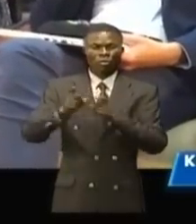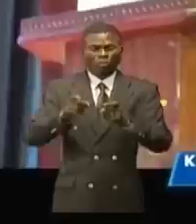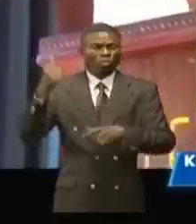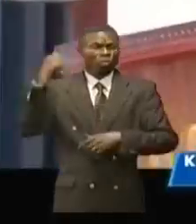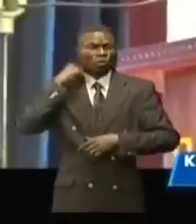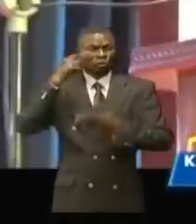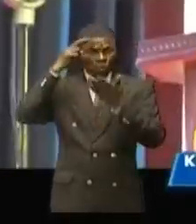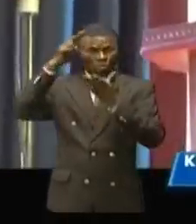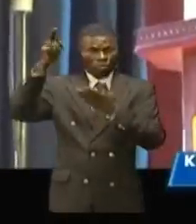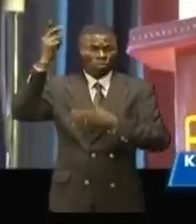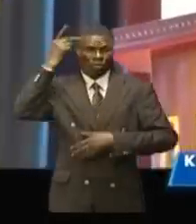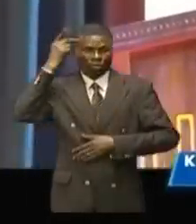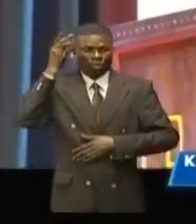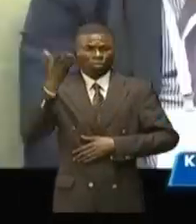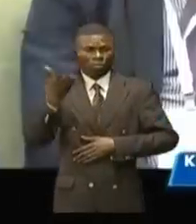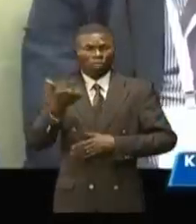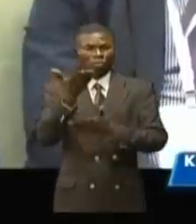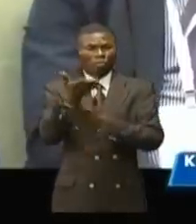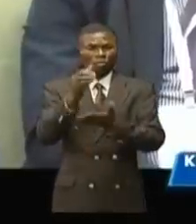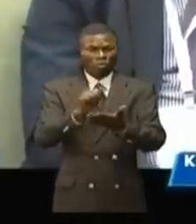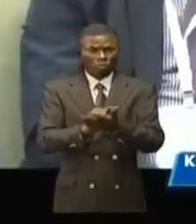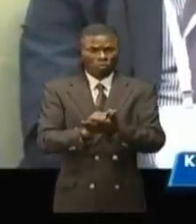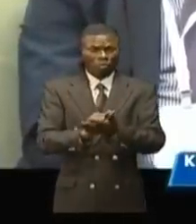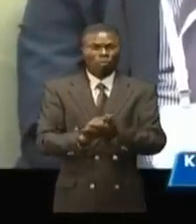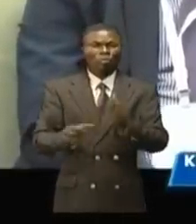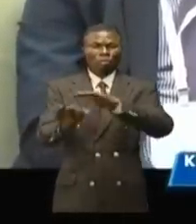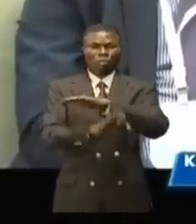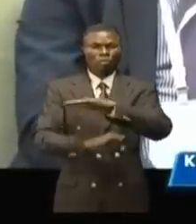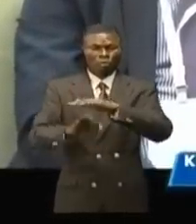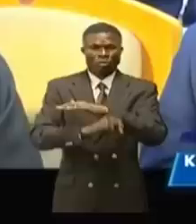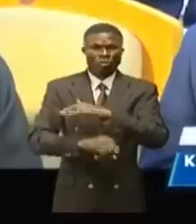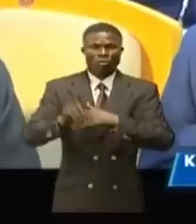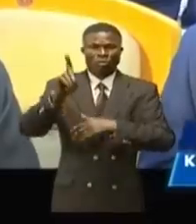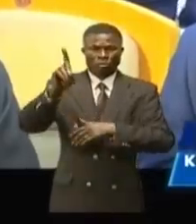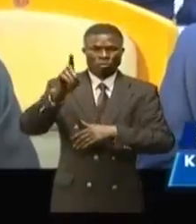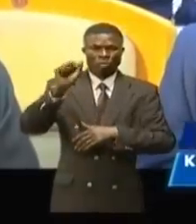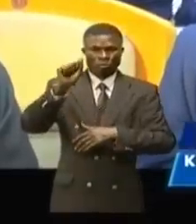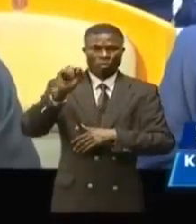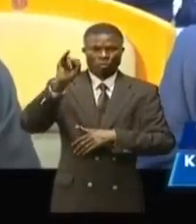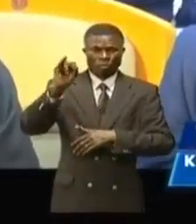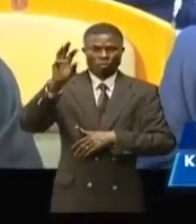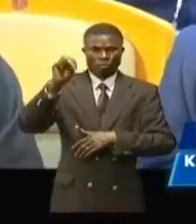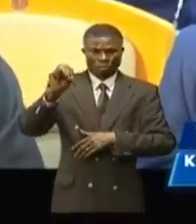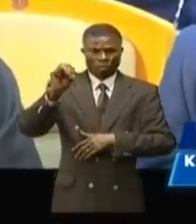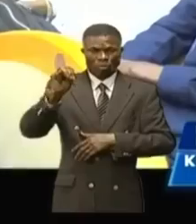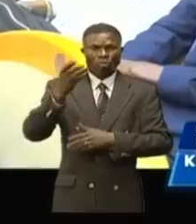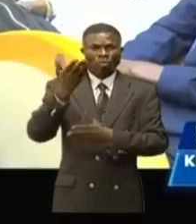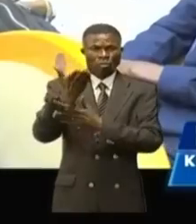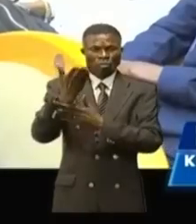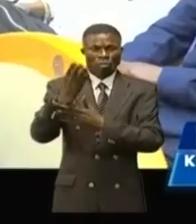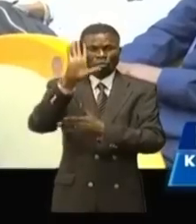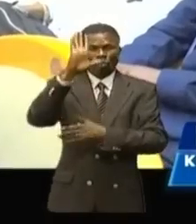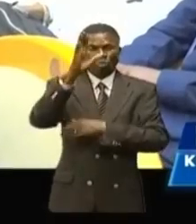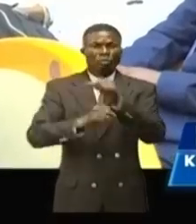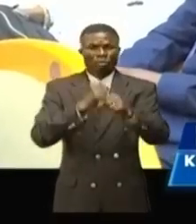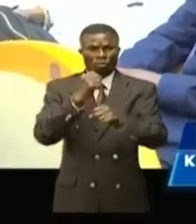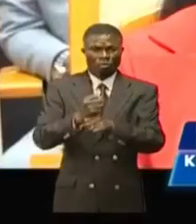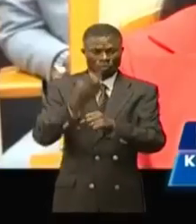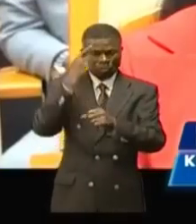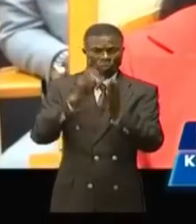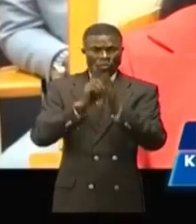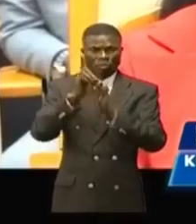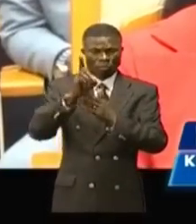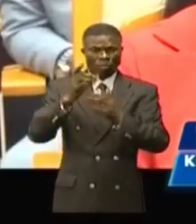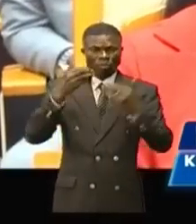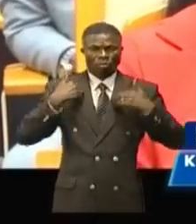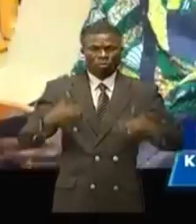de l'Université de Kinshasa et de la fondation Baïmi Berlant qui milite depuis 5 ans pour le développement de